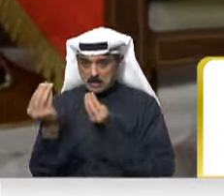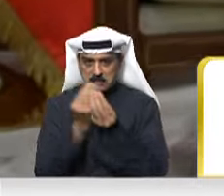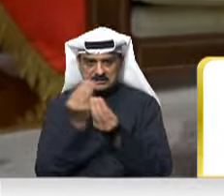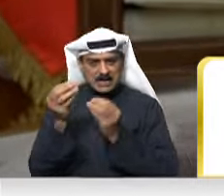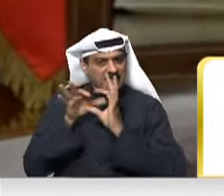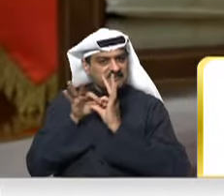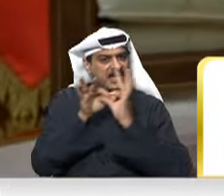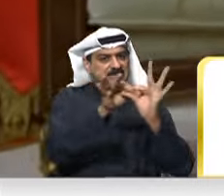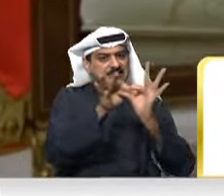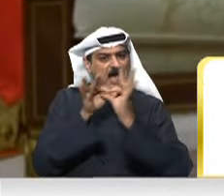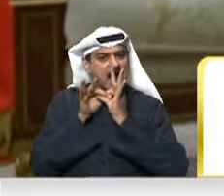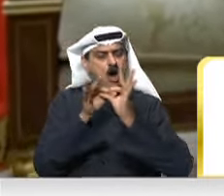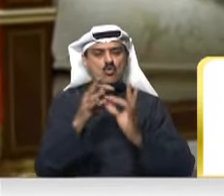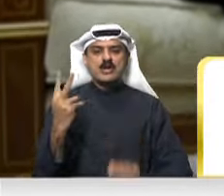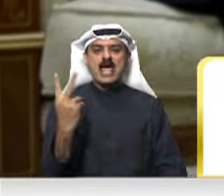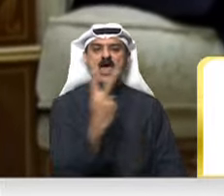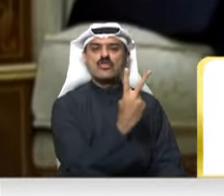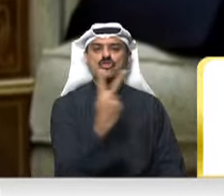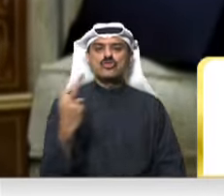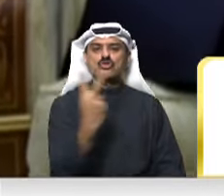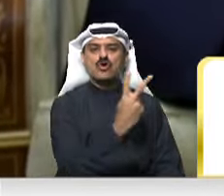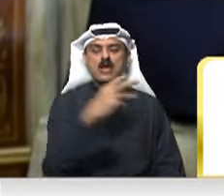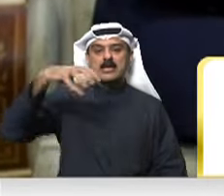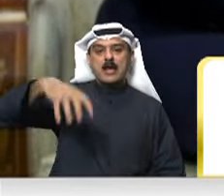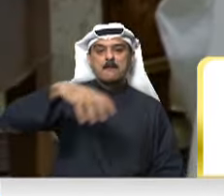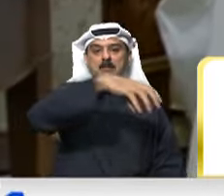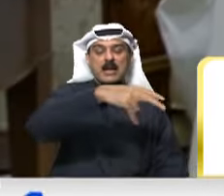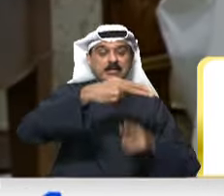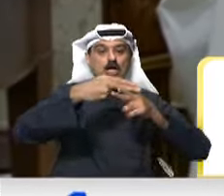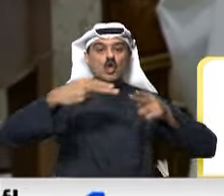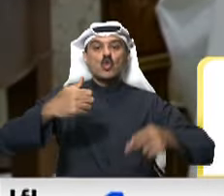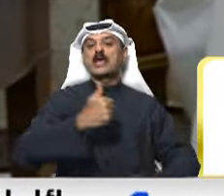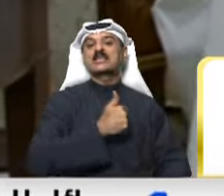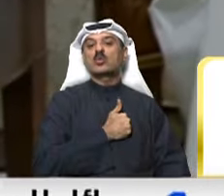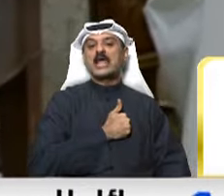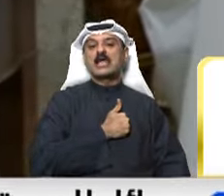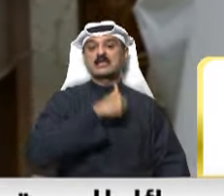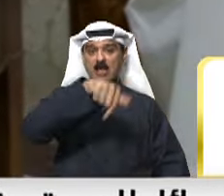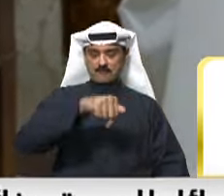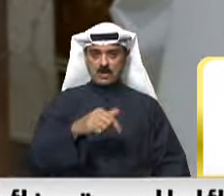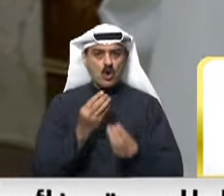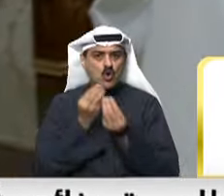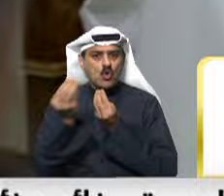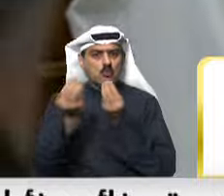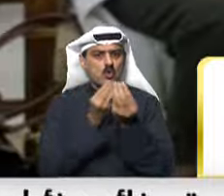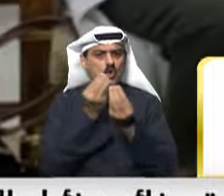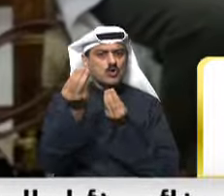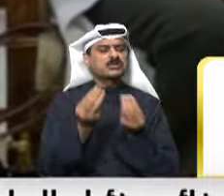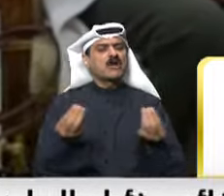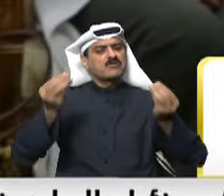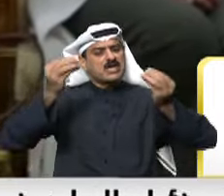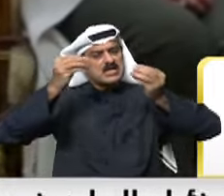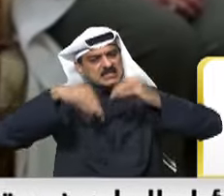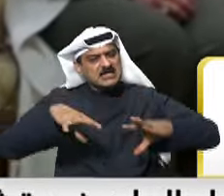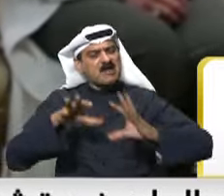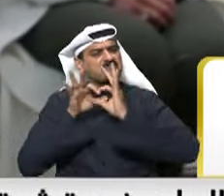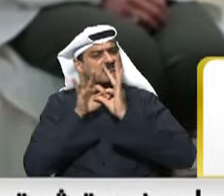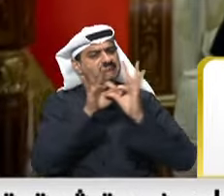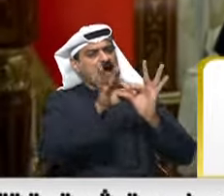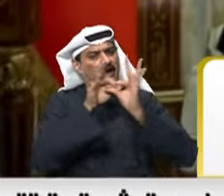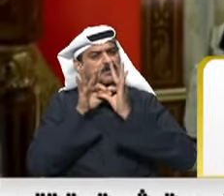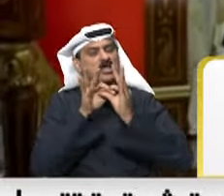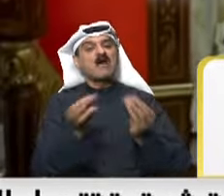التعاون الثنائية والمتعددة بين البلدين الصديقين، إضافة إلى مناقشة أوجه تكثيف التنسيق المشترك